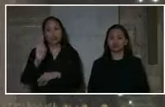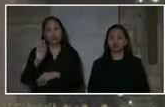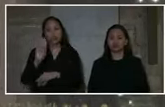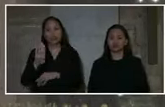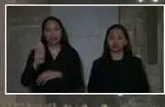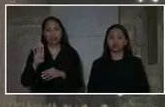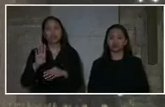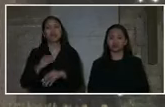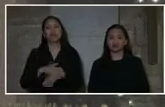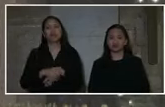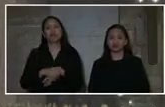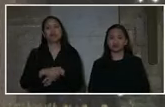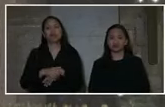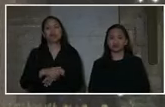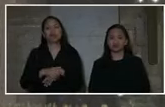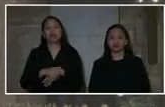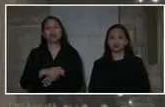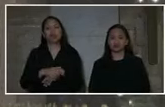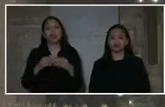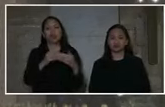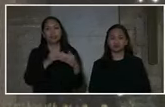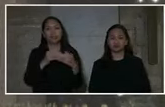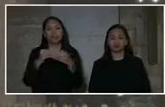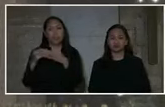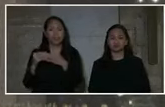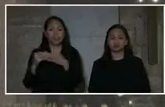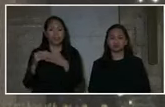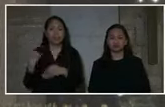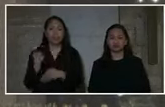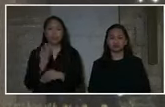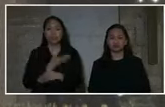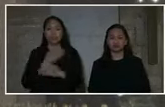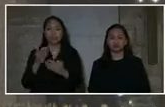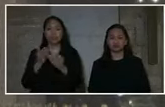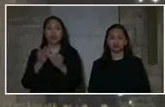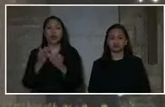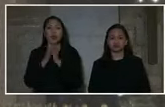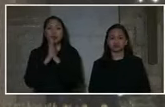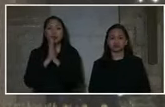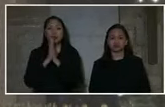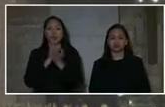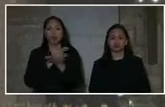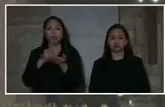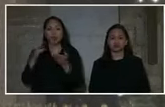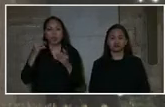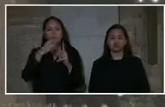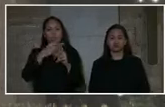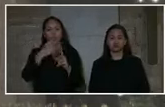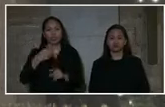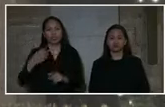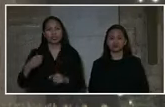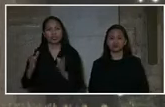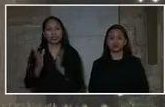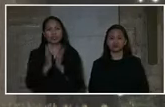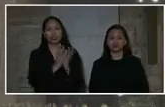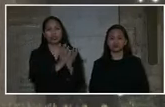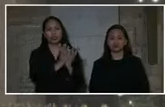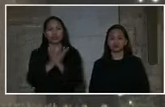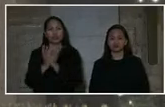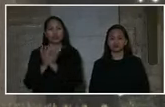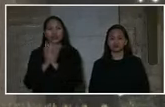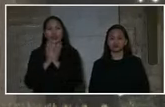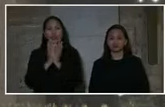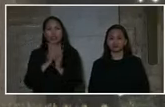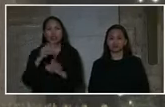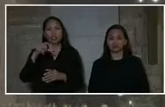page. Ang host po, ang mangunguna sa ating pagdarasal ng Banal na Rosaryo ay ang komunidad ng